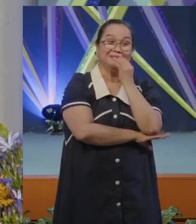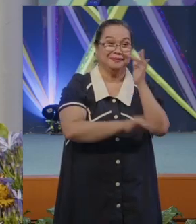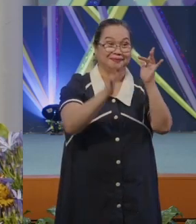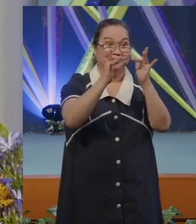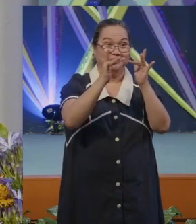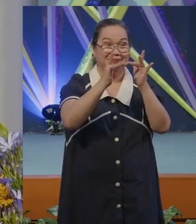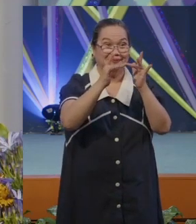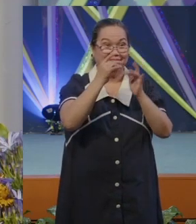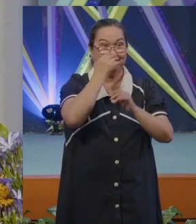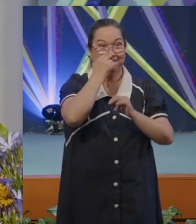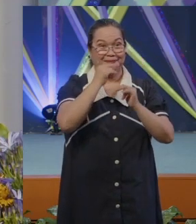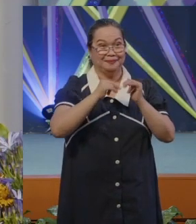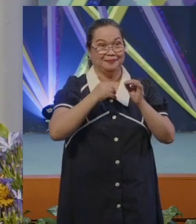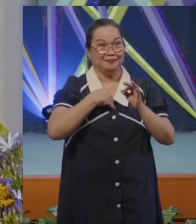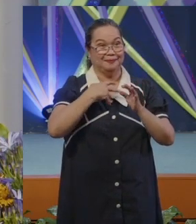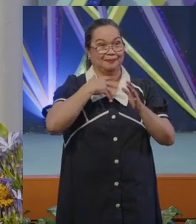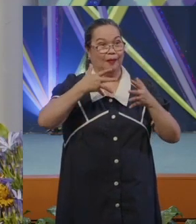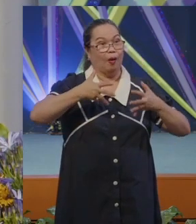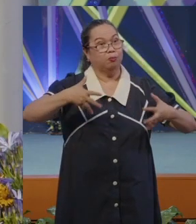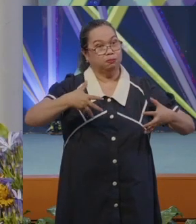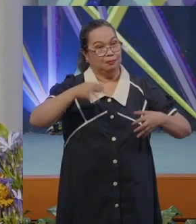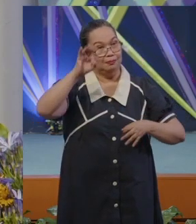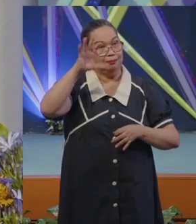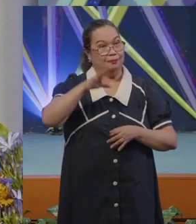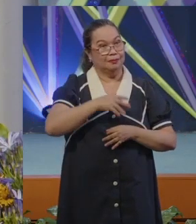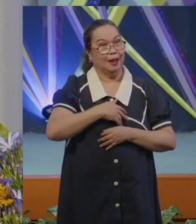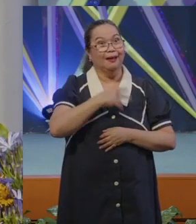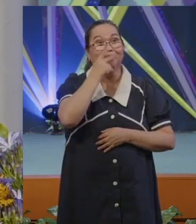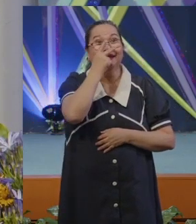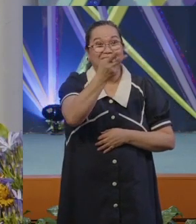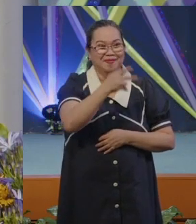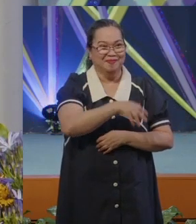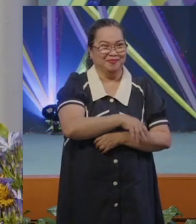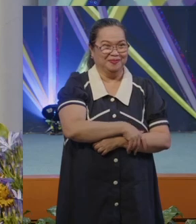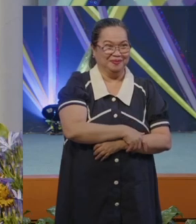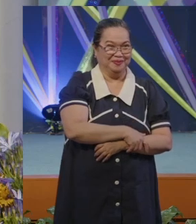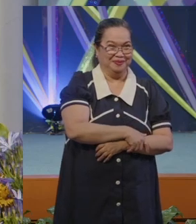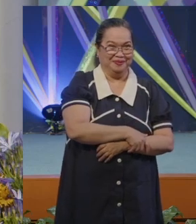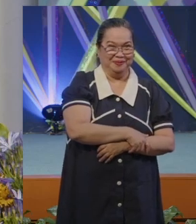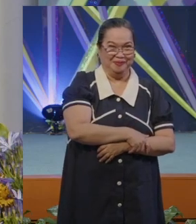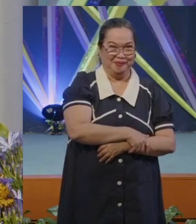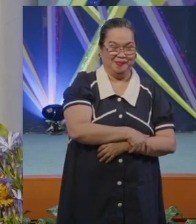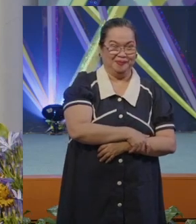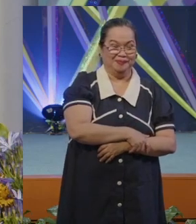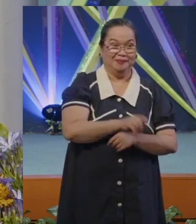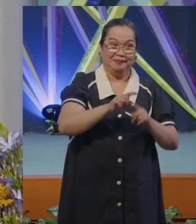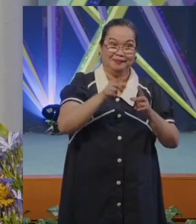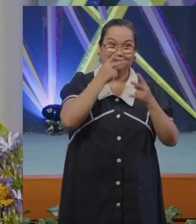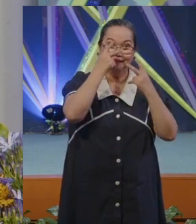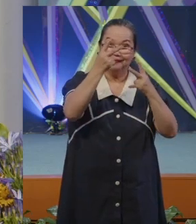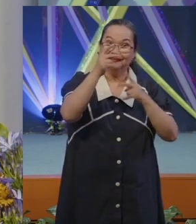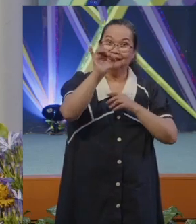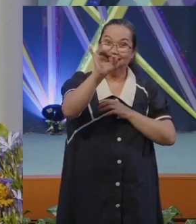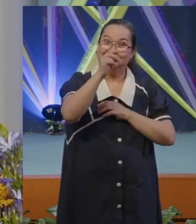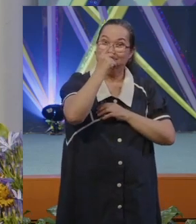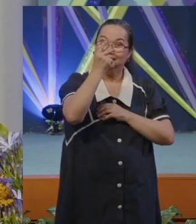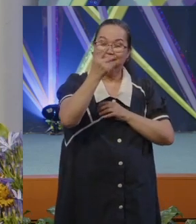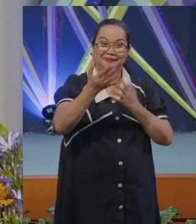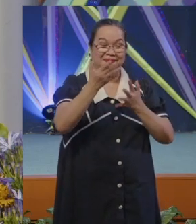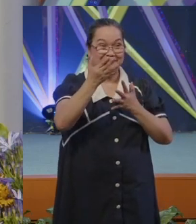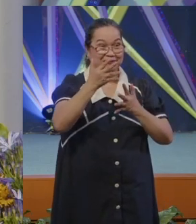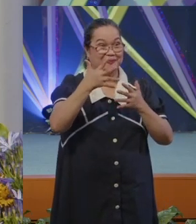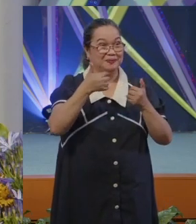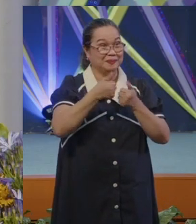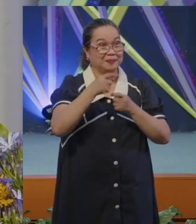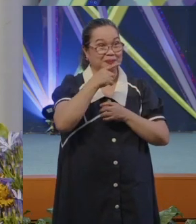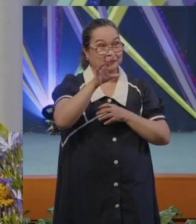mukhang komedyante itong matabang pastor na ito. Panoorin ko kaya, no? At kung nanonood kayo, baka akala nyo aksidente